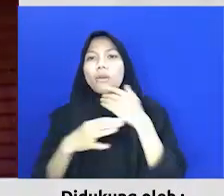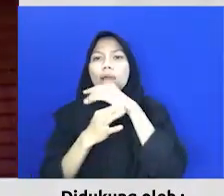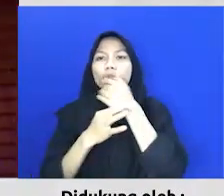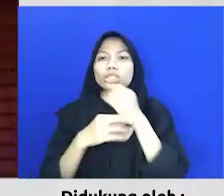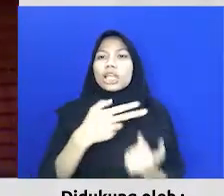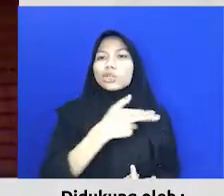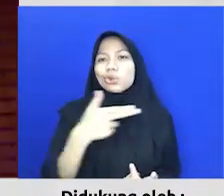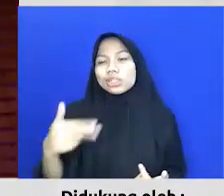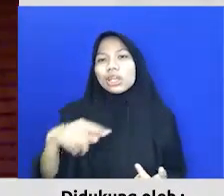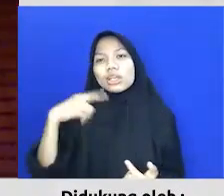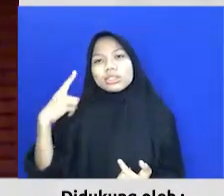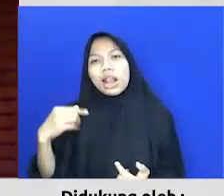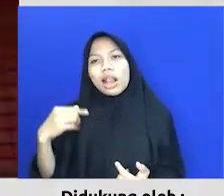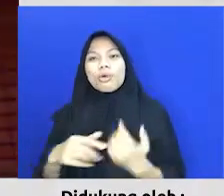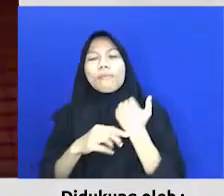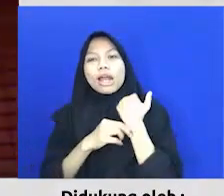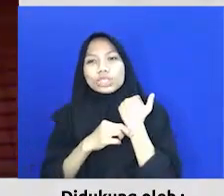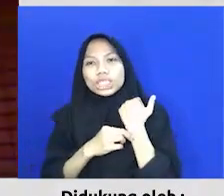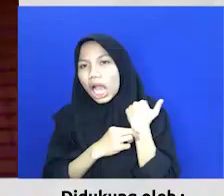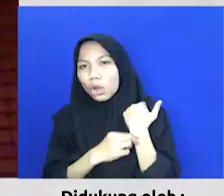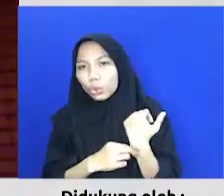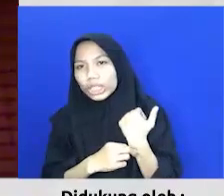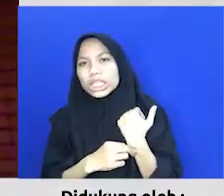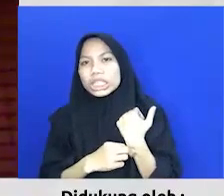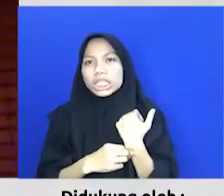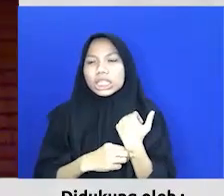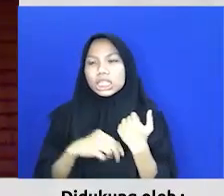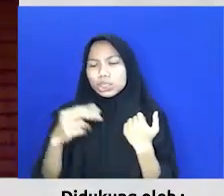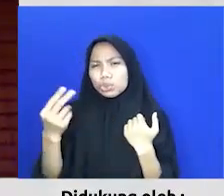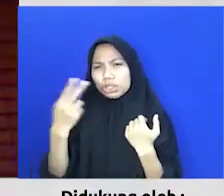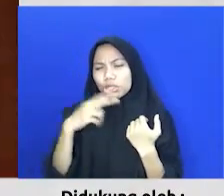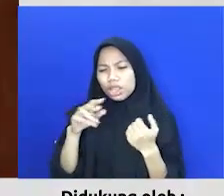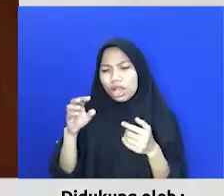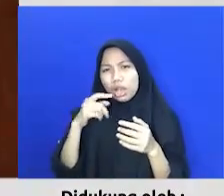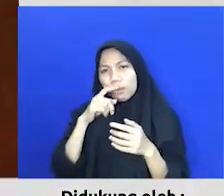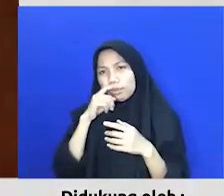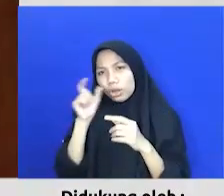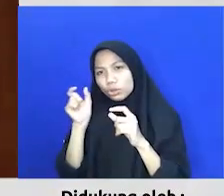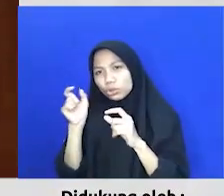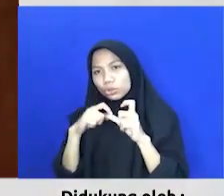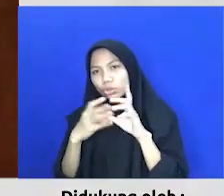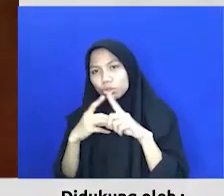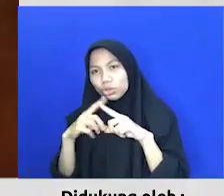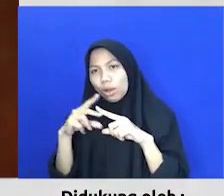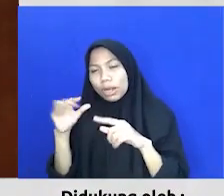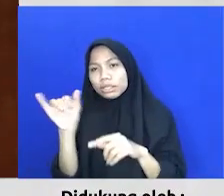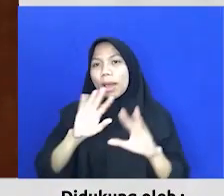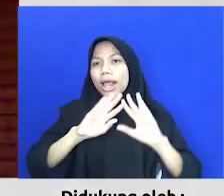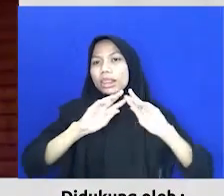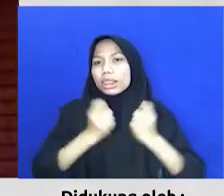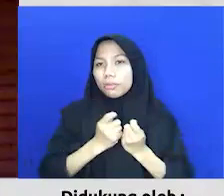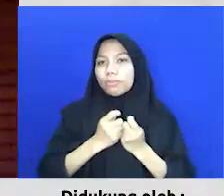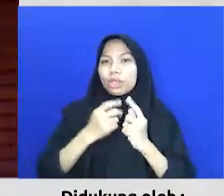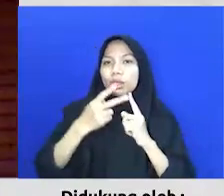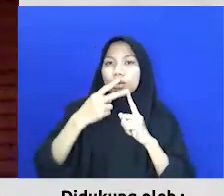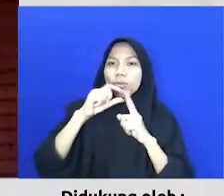ada pada saat dihadapi masalah-masalah yang sangat dilematis, kita akan melihat kemanusiaan dari semua karakter ini gitu. Jadi kita